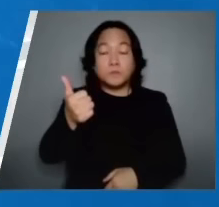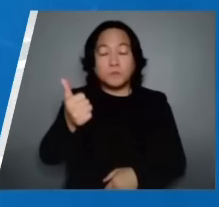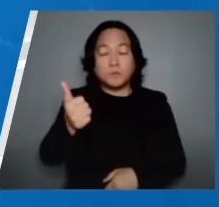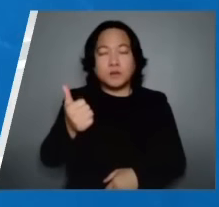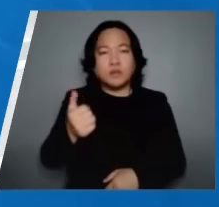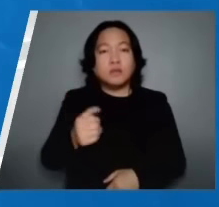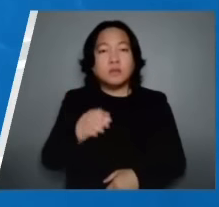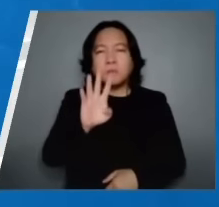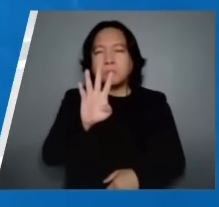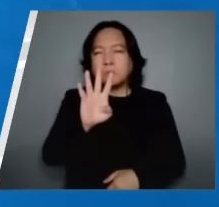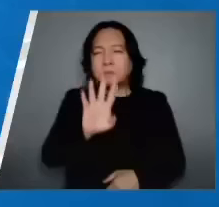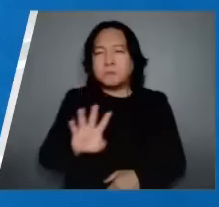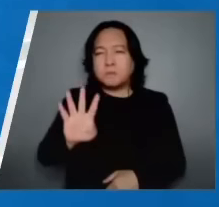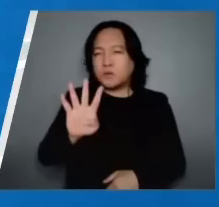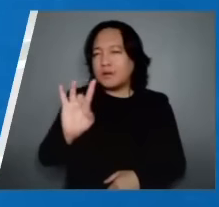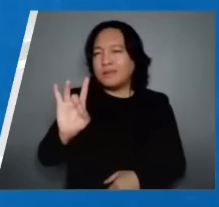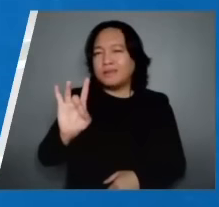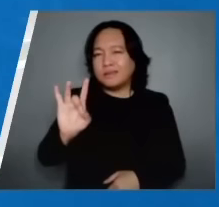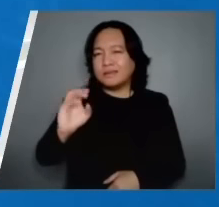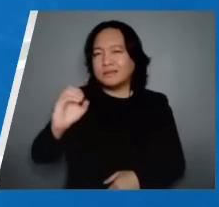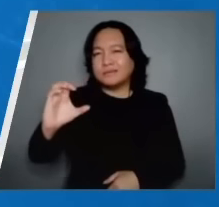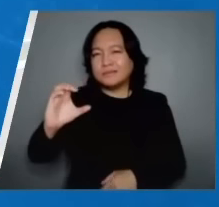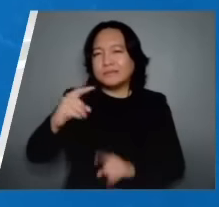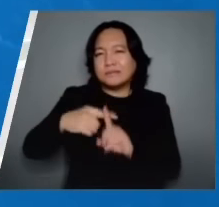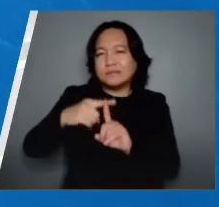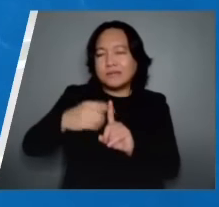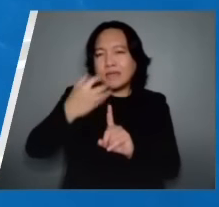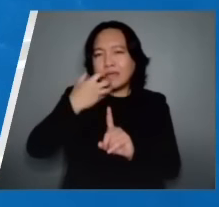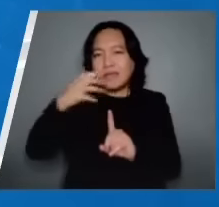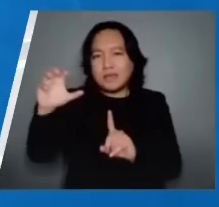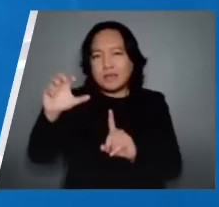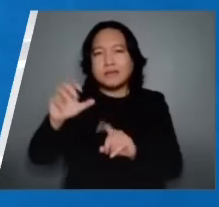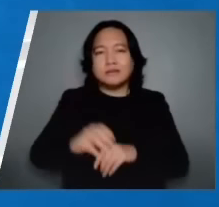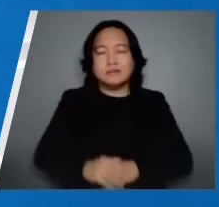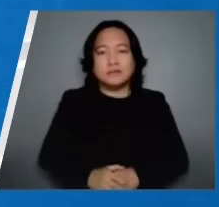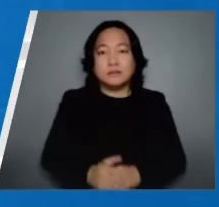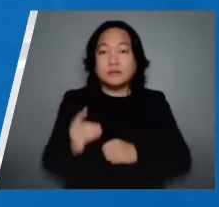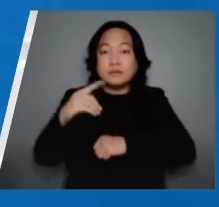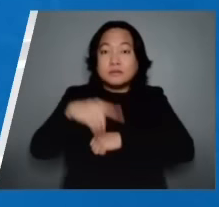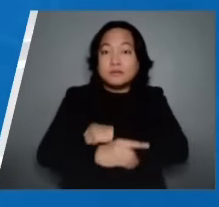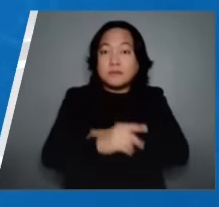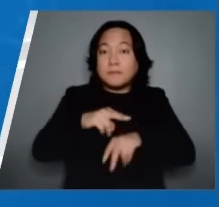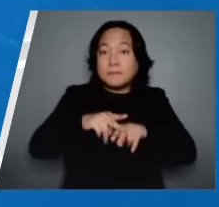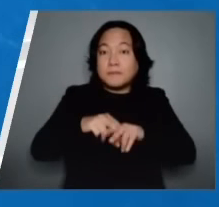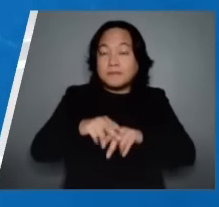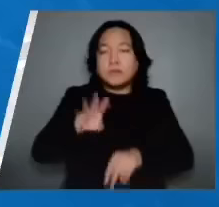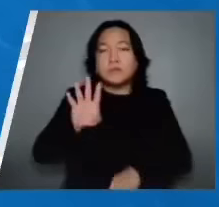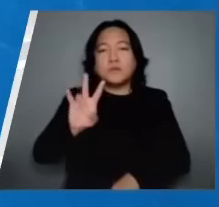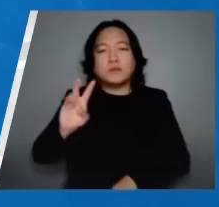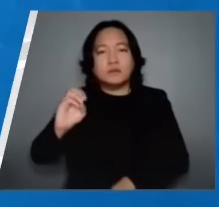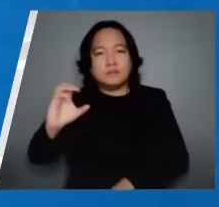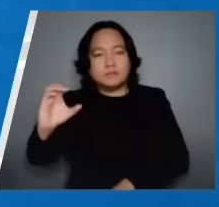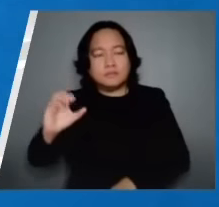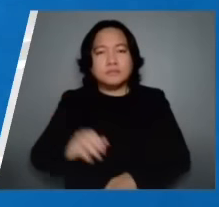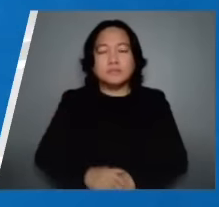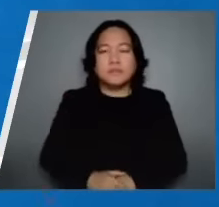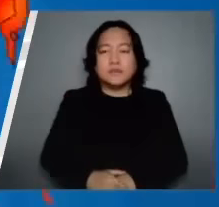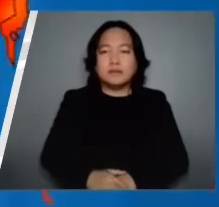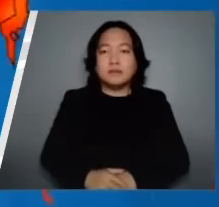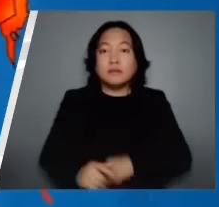48 degrees Celsius. 47 degrees Celsius sa Dagupan, Pangasinan, 46 degrees Celsius sa Tacloban City,